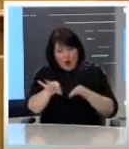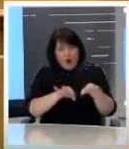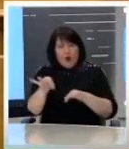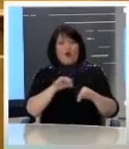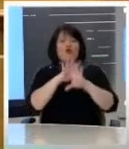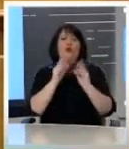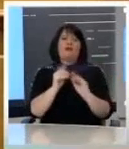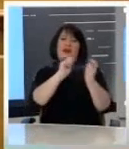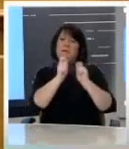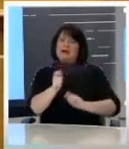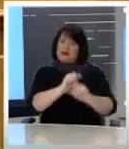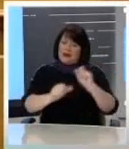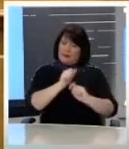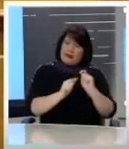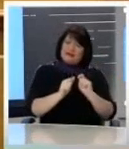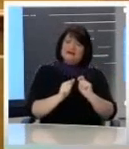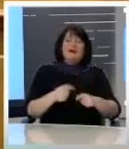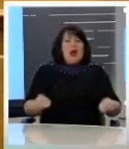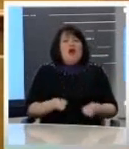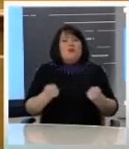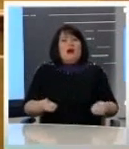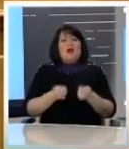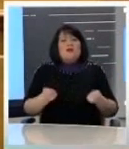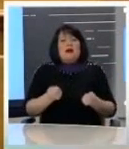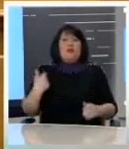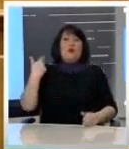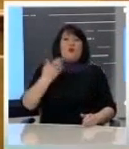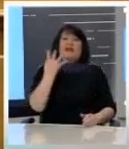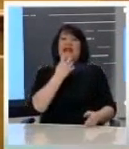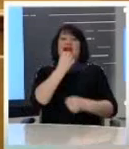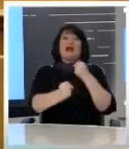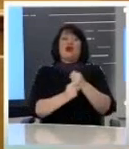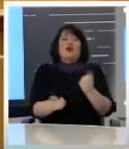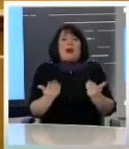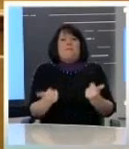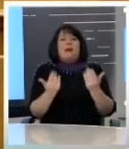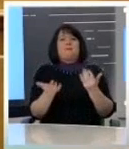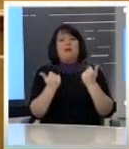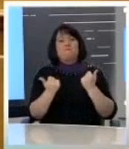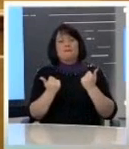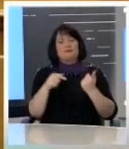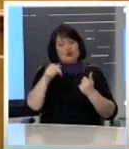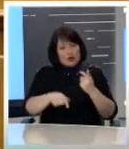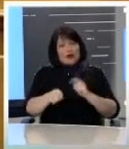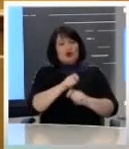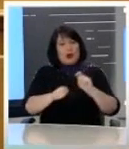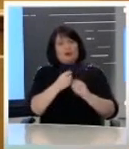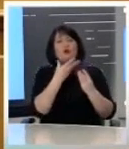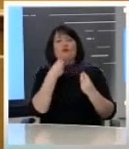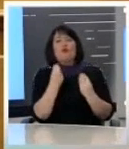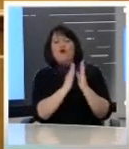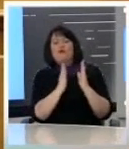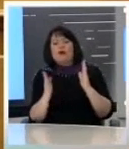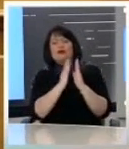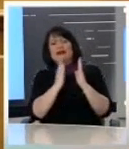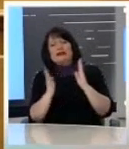άλλες μεταρρυθμίσεις, κάνει πράγματα που επί 40 χρόνια δεν είχαν γίνει και τα κάνει με μεθοδικό τρόπο,